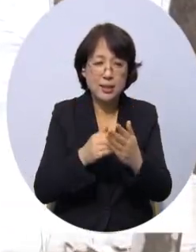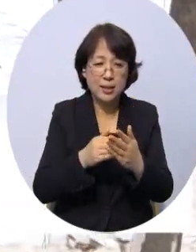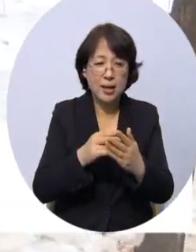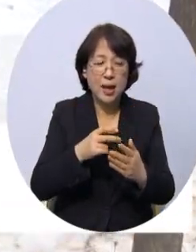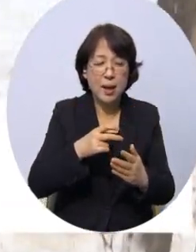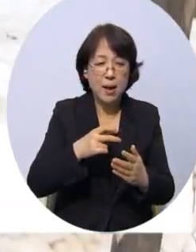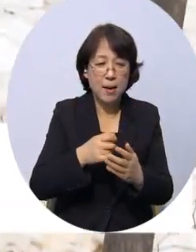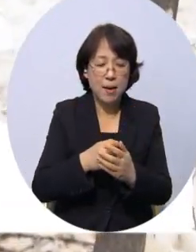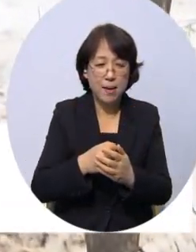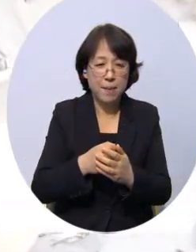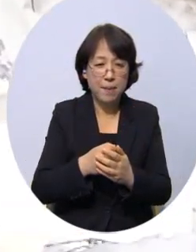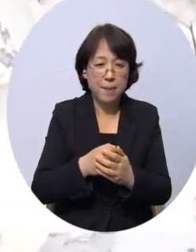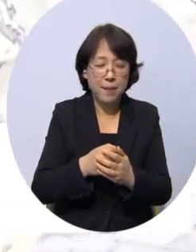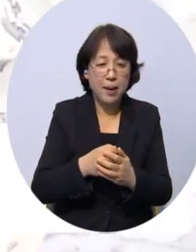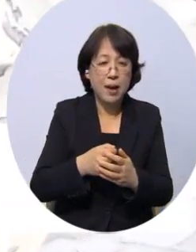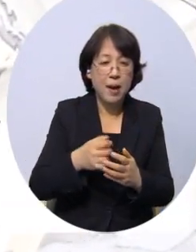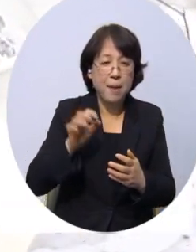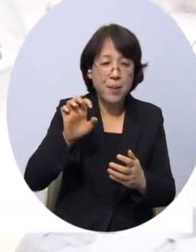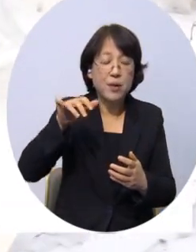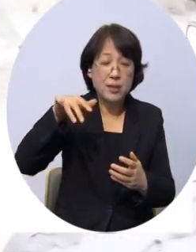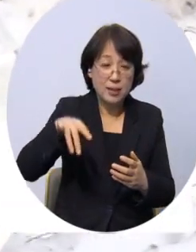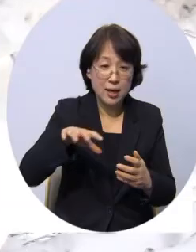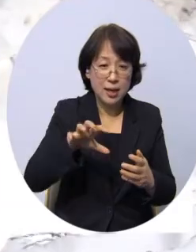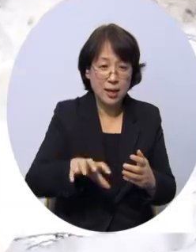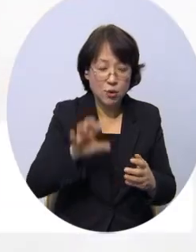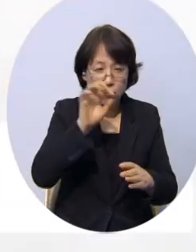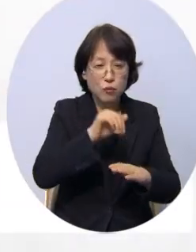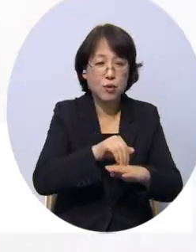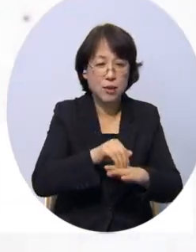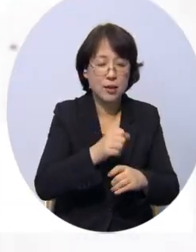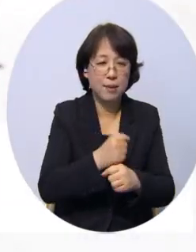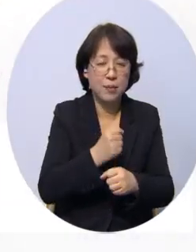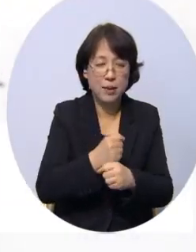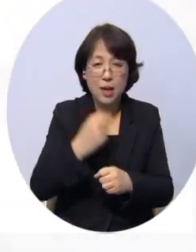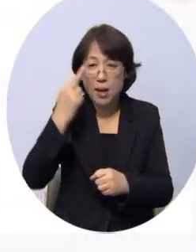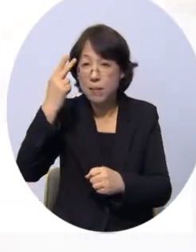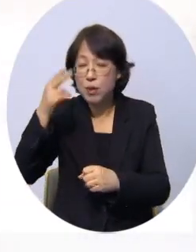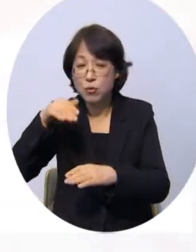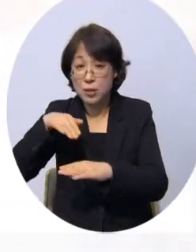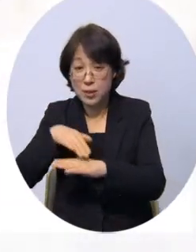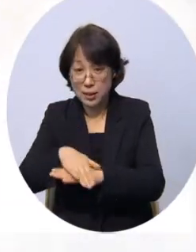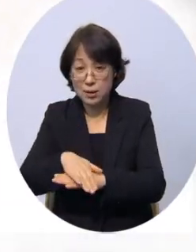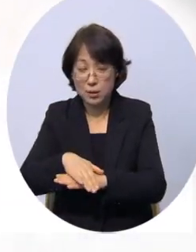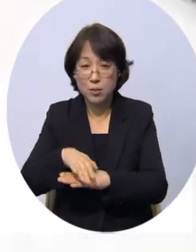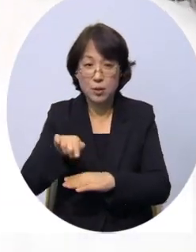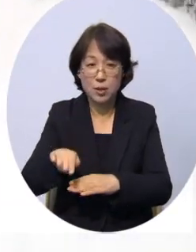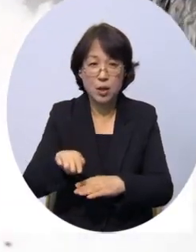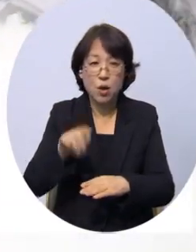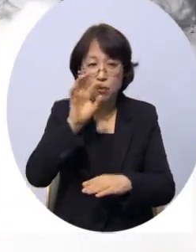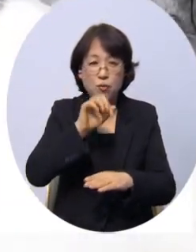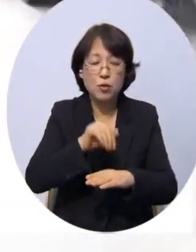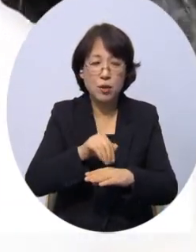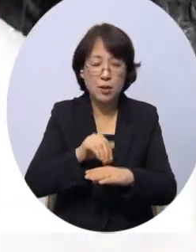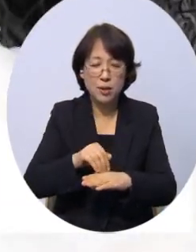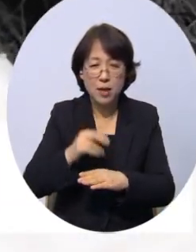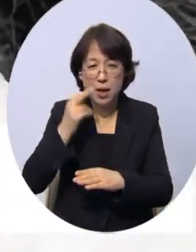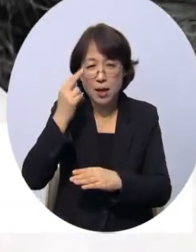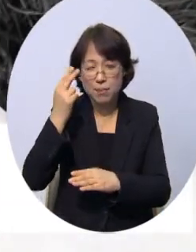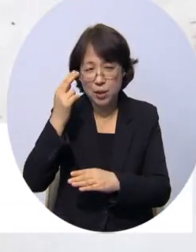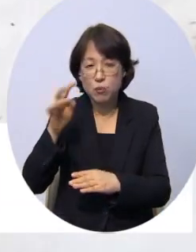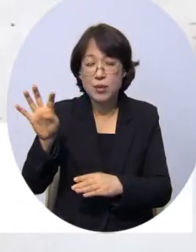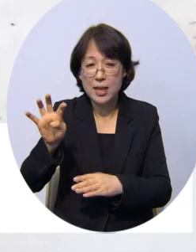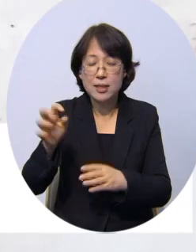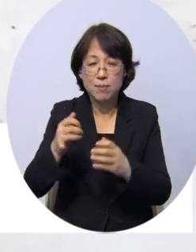실시합니다. 미국 해병대의 국내 전지훈련 방식으로 진행된 이번 훈련에는 미 해병대 2사단 4연대 40여